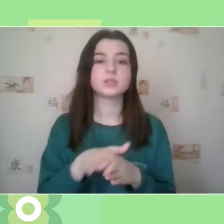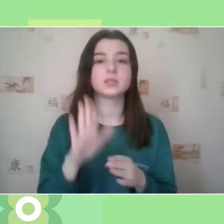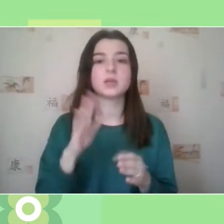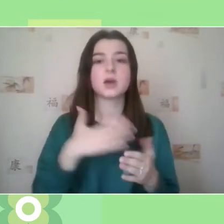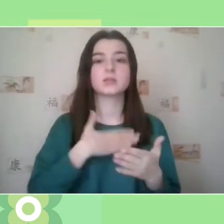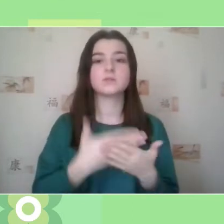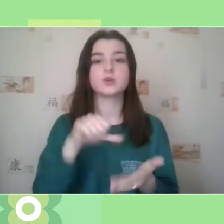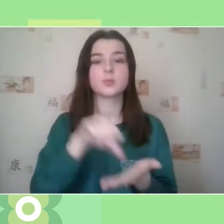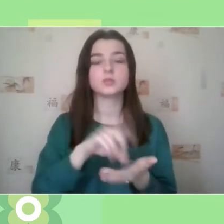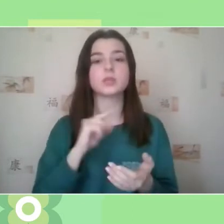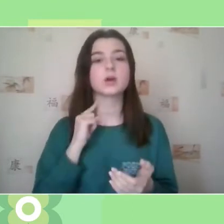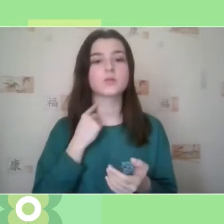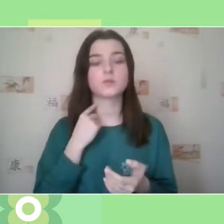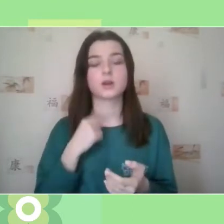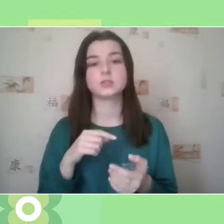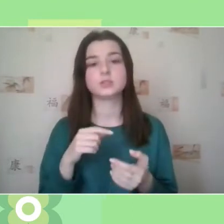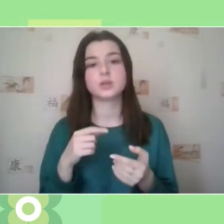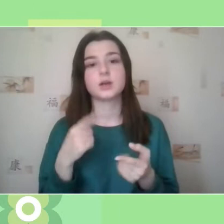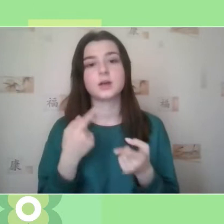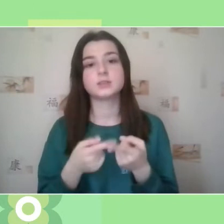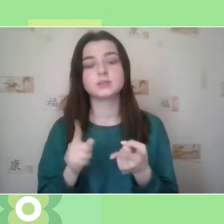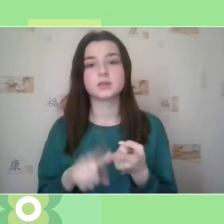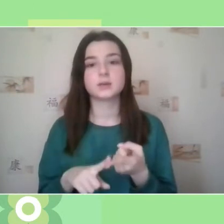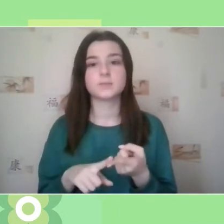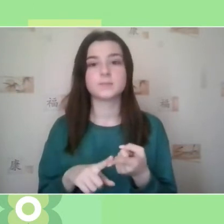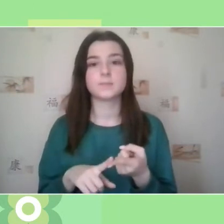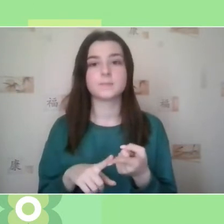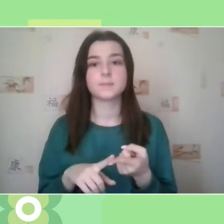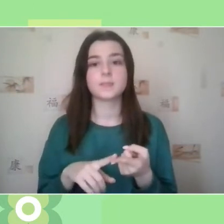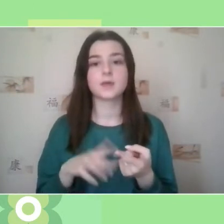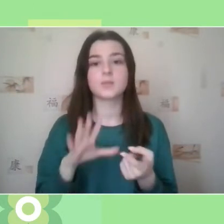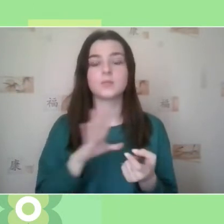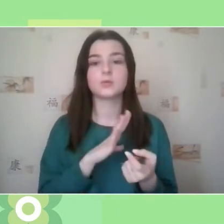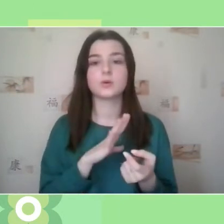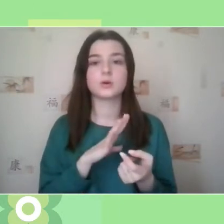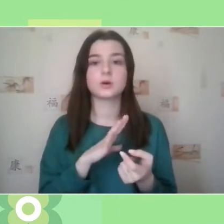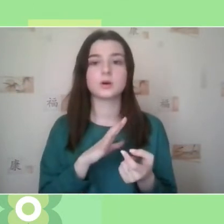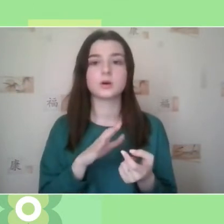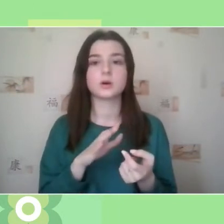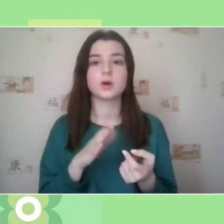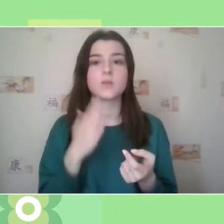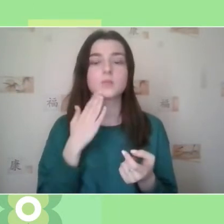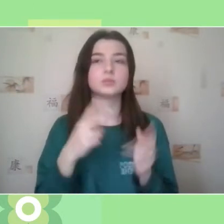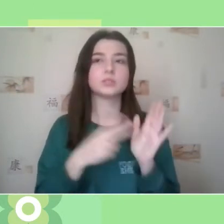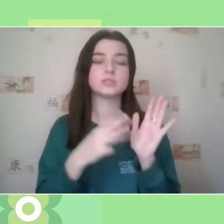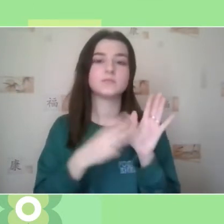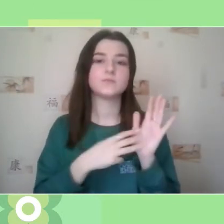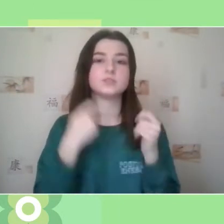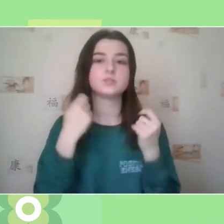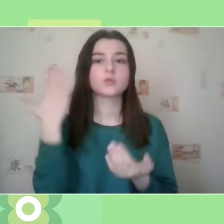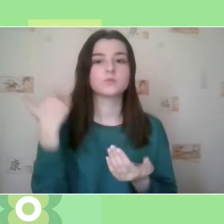на Кіровоградщині. А скільки це років тому було? Мабуть, років 7-8, може навіть